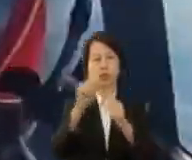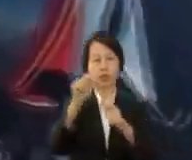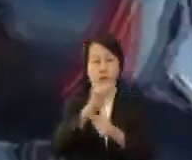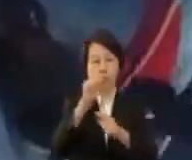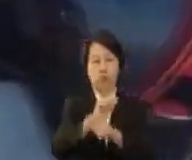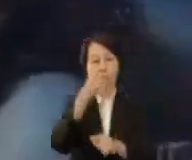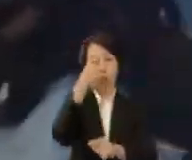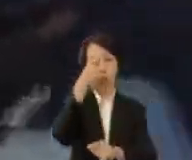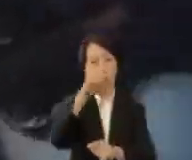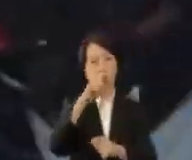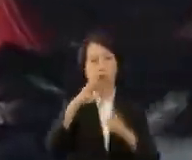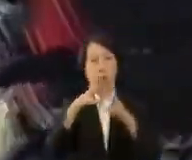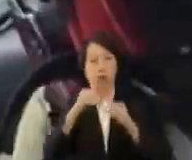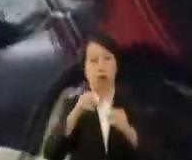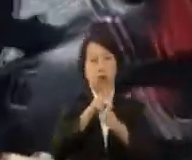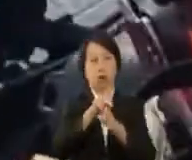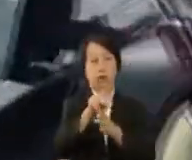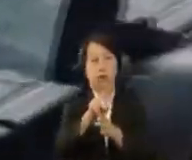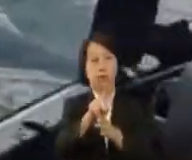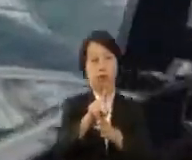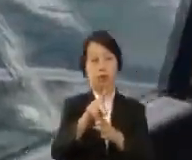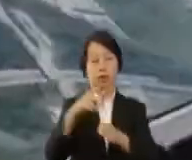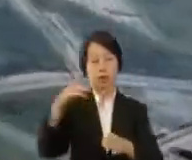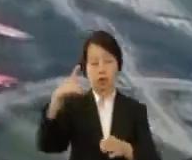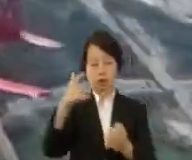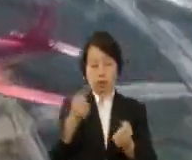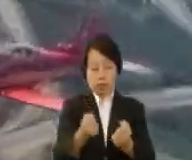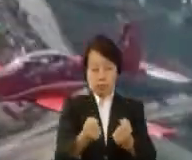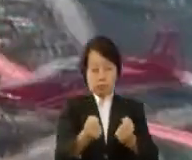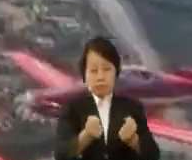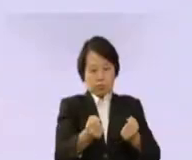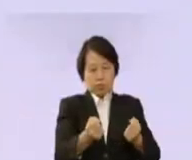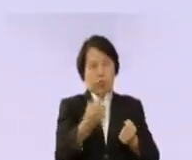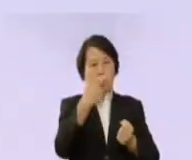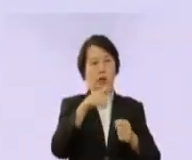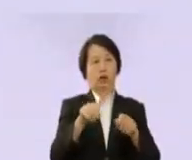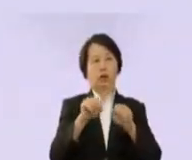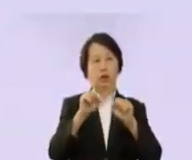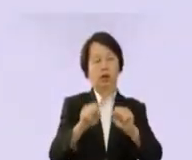Untuk melatih bakal-bakal juru terbang yang akan menerbangkan